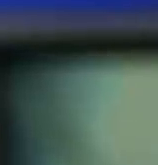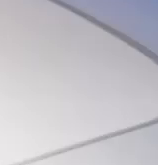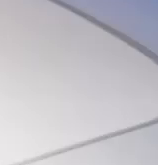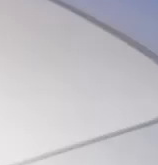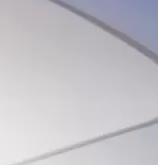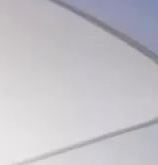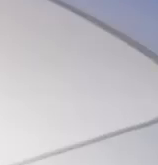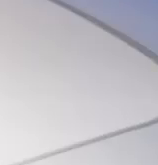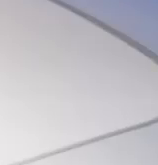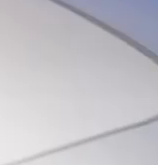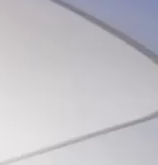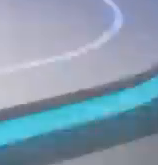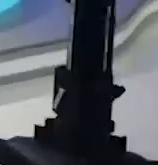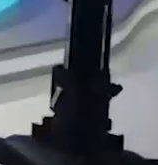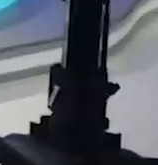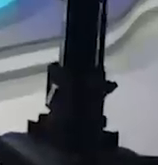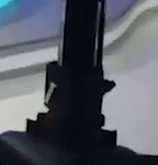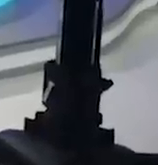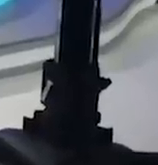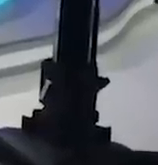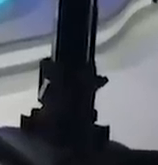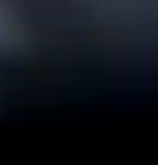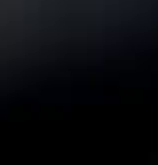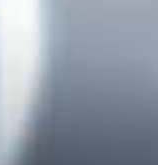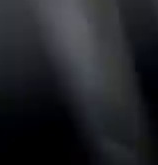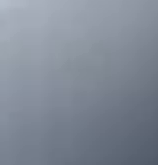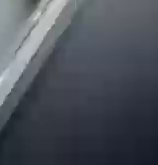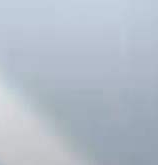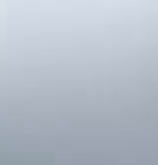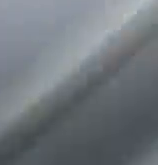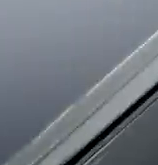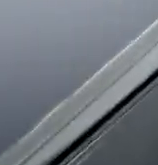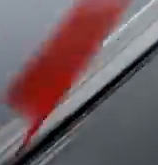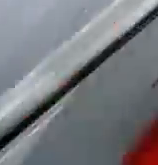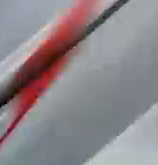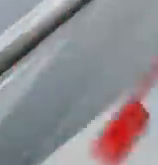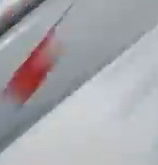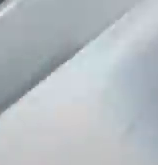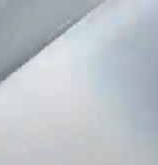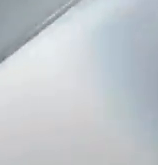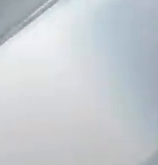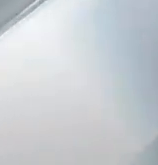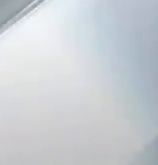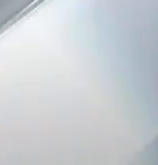Live mula sa GMA Network Center, ito ang 24 Oras.